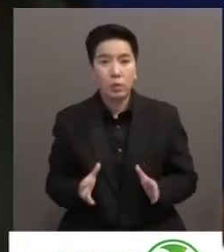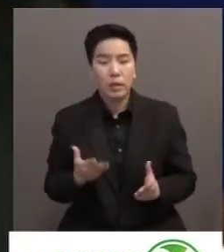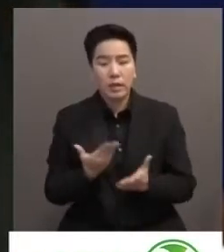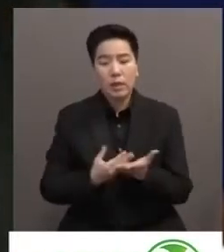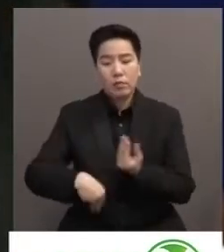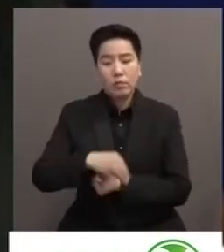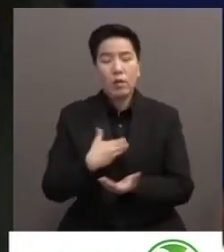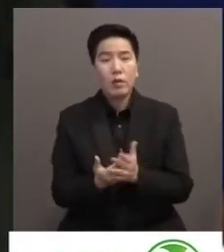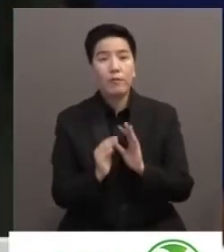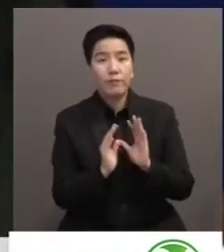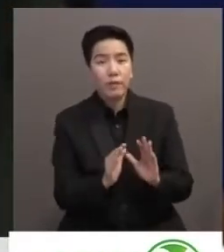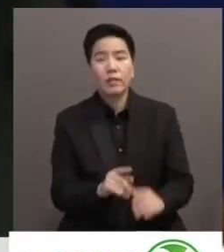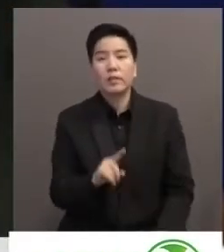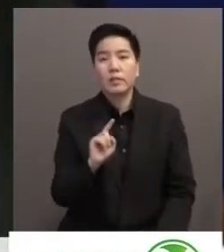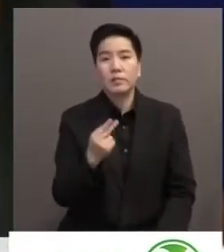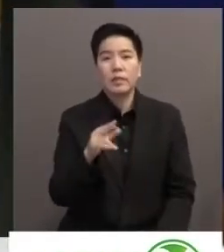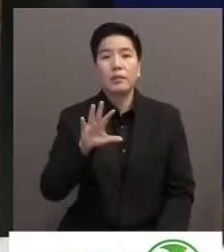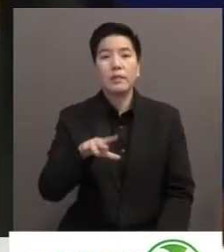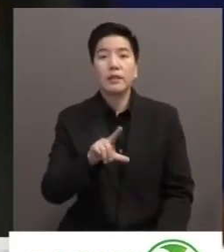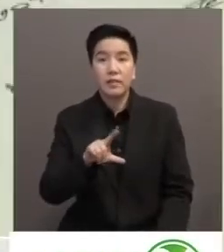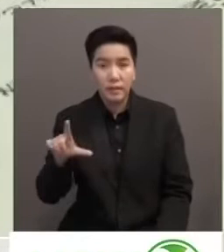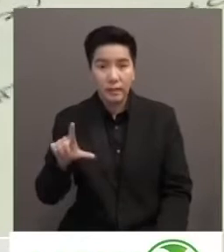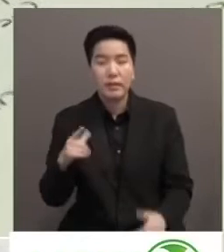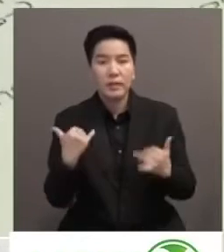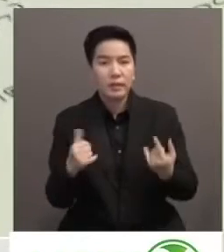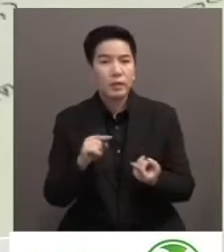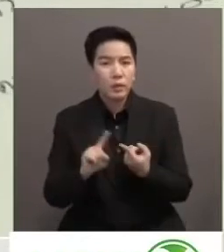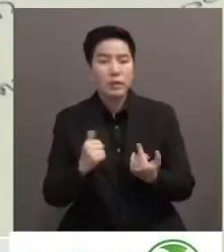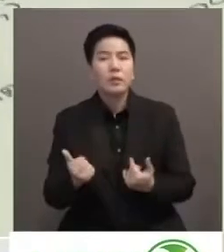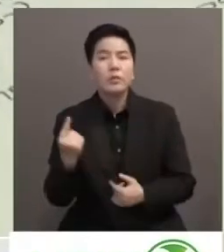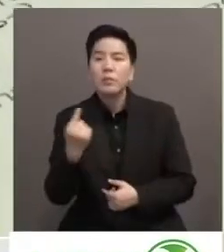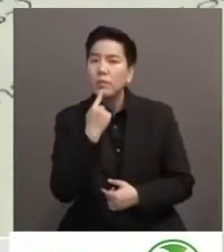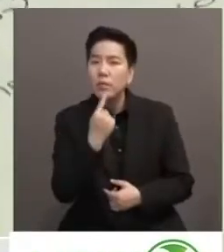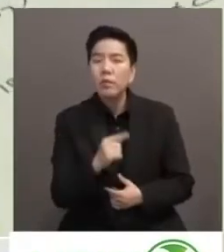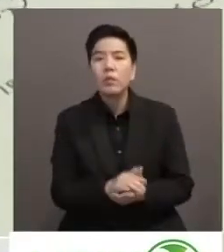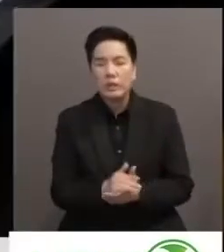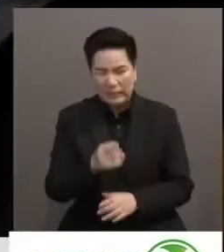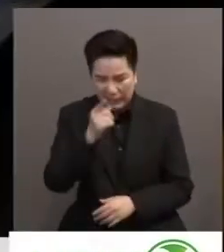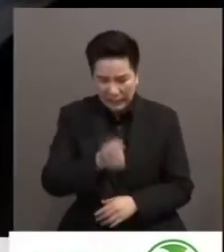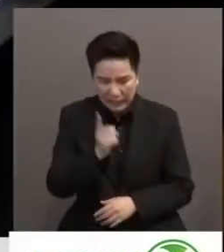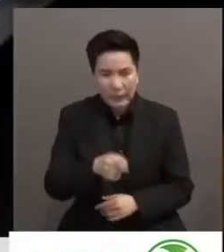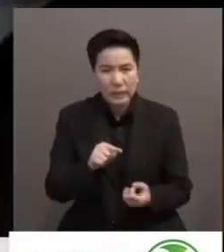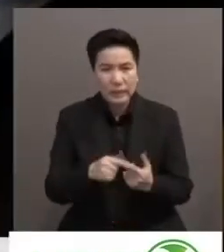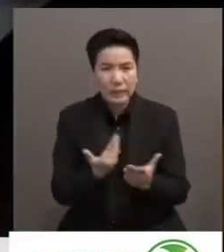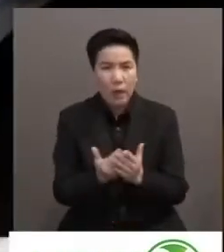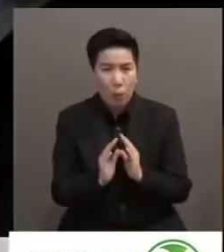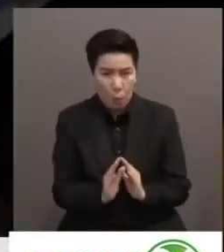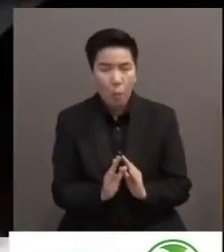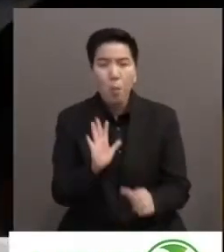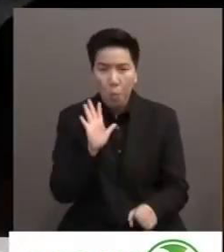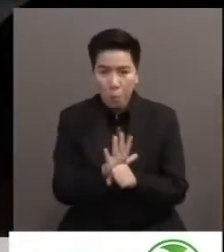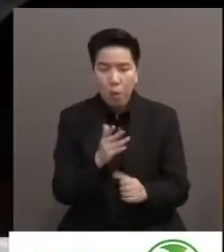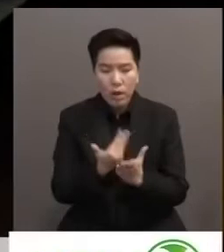ดเงินฝากรวมประมาณ 15,000 กว่าล้านนอกจากนี้นะคะคุณประกิตยังบอกว่าจริงๆแล้วมีทรัพย์สินพอที่จะจ่